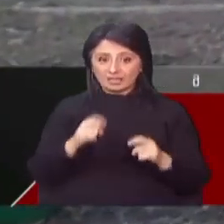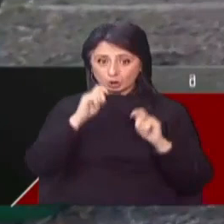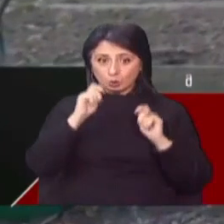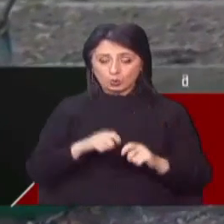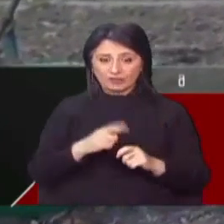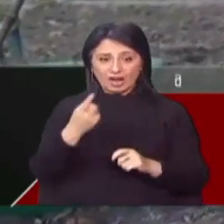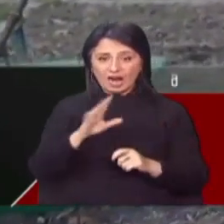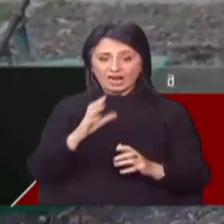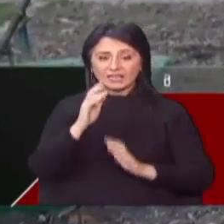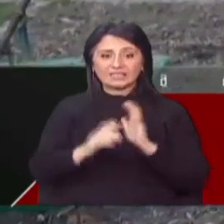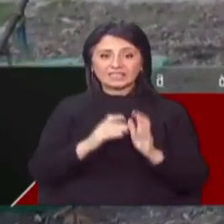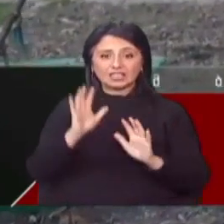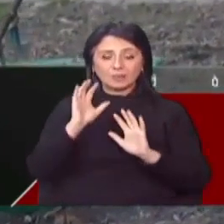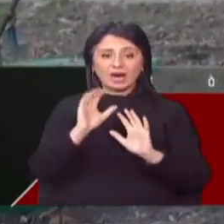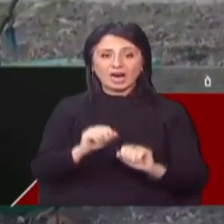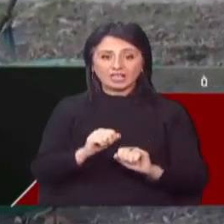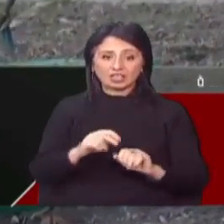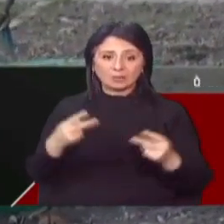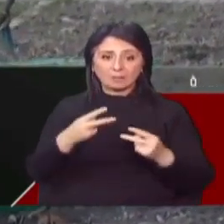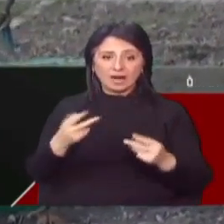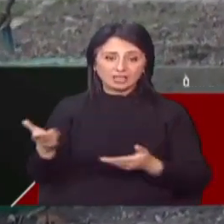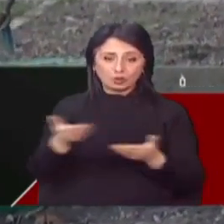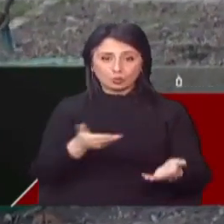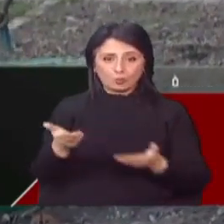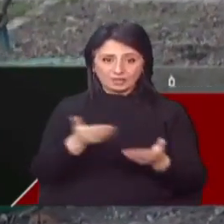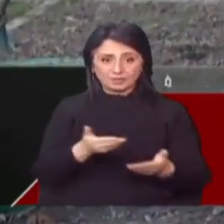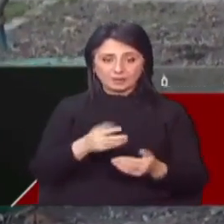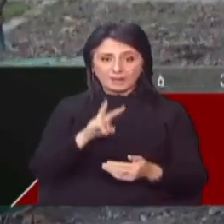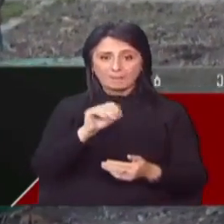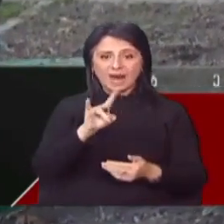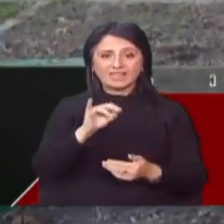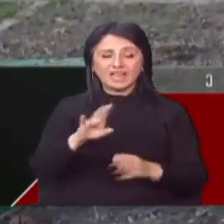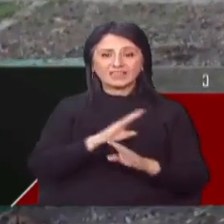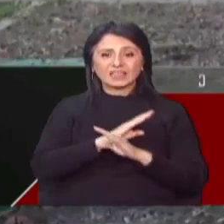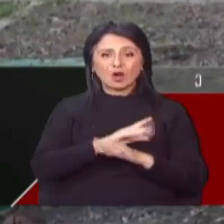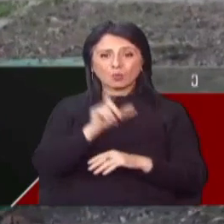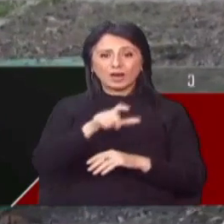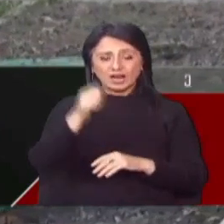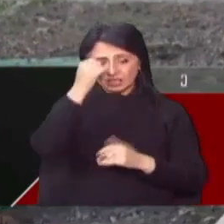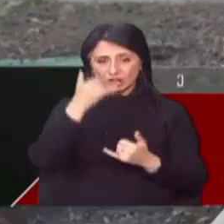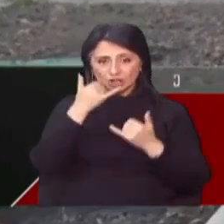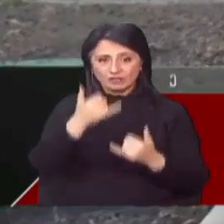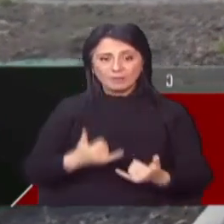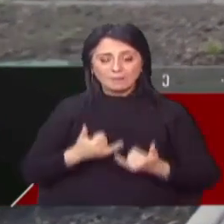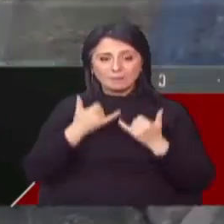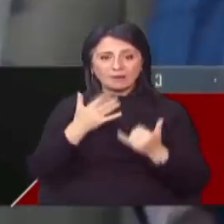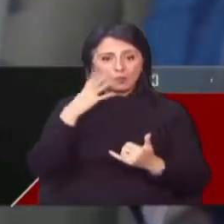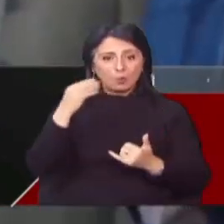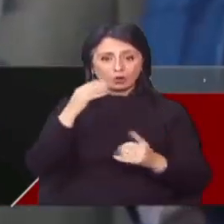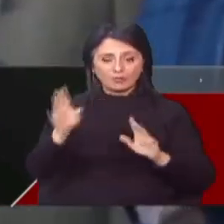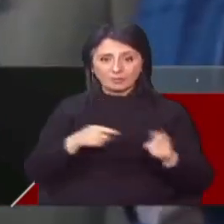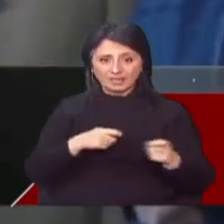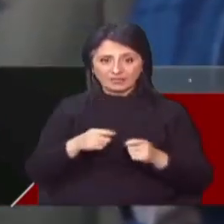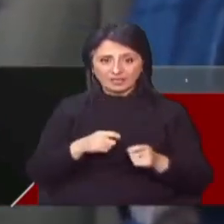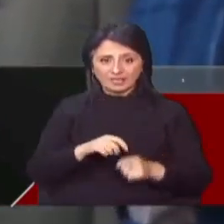უკრაინაში არაერთ საერთაშორისო მხარდამჭერს თუ პარტნიორს უმასპინძლეს. მაიდნის დროს დაღუპული ადამიანების ხსოვნას პატივი მიაგო მოლდოვის